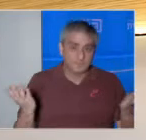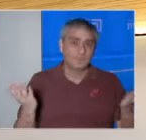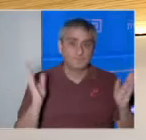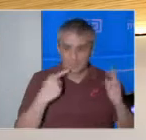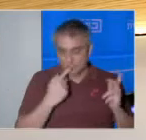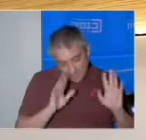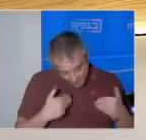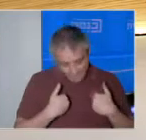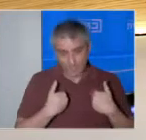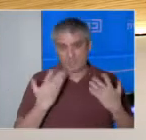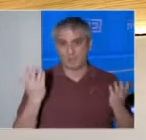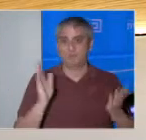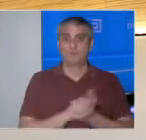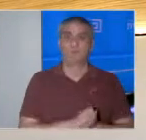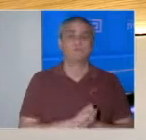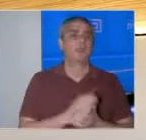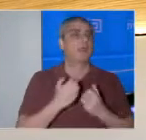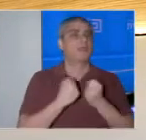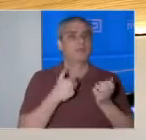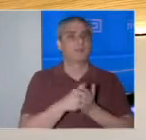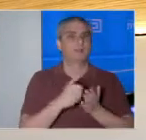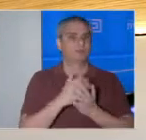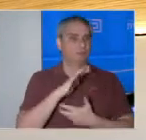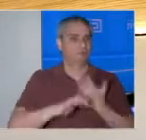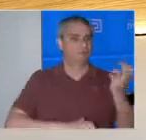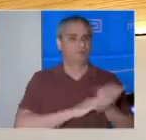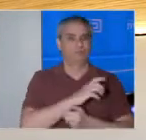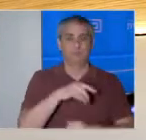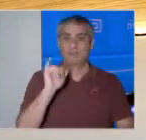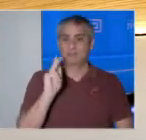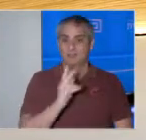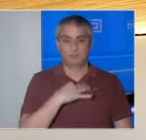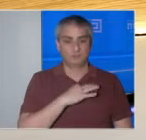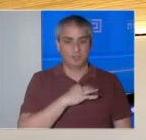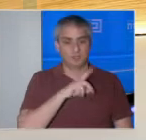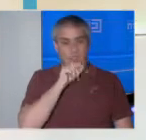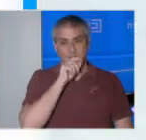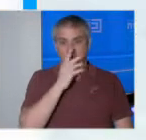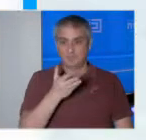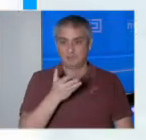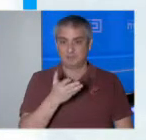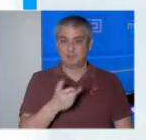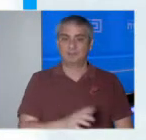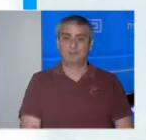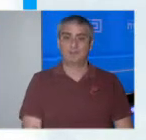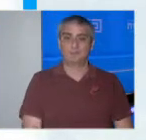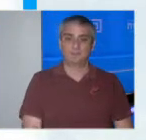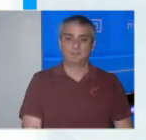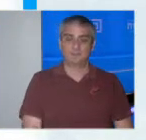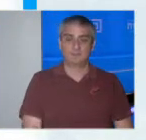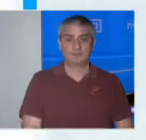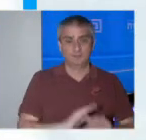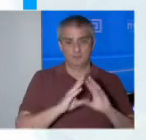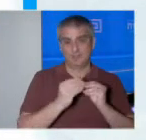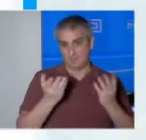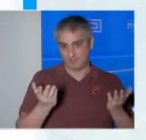נאמר גם אנחנו. הדרמה המשיכה להסתעף, יניר קוזין שלנו צייץ בצהריים את תמונת המצב, שהיא